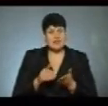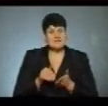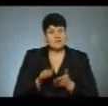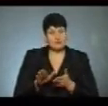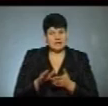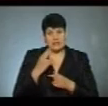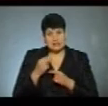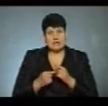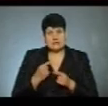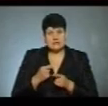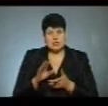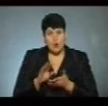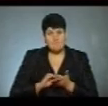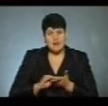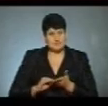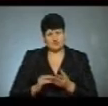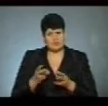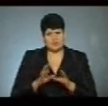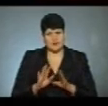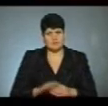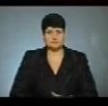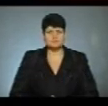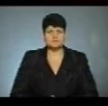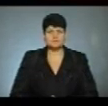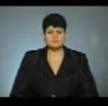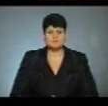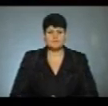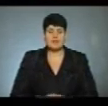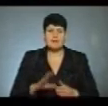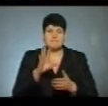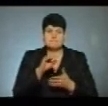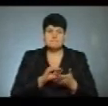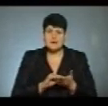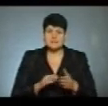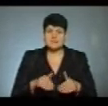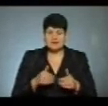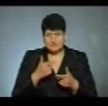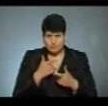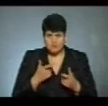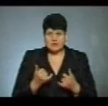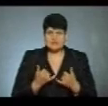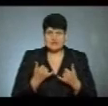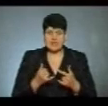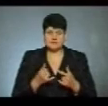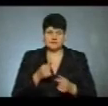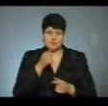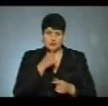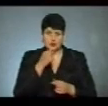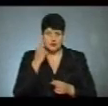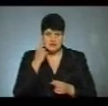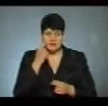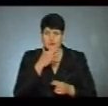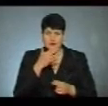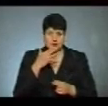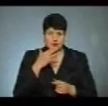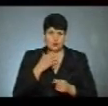від традиційного перепису не варто. Перепис дає інформацію для вимірювання, для оцінки багатьох